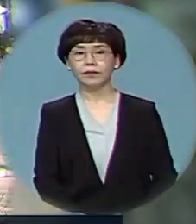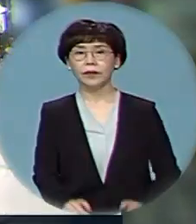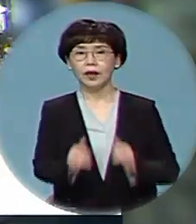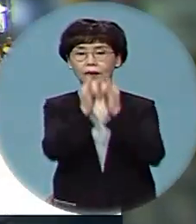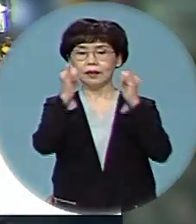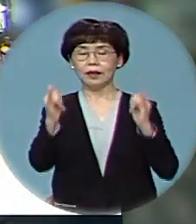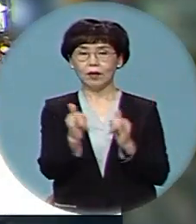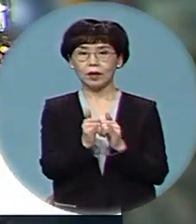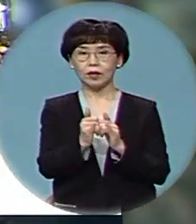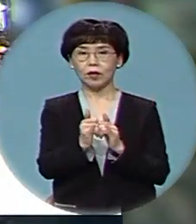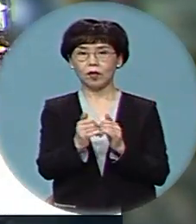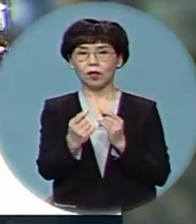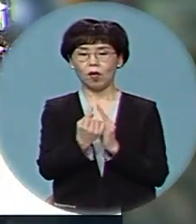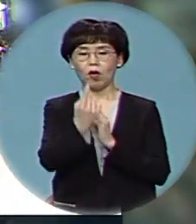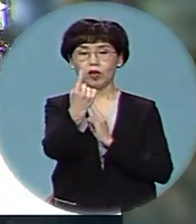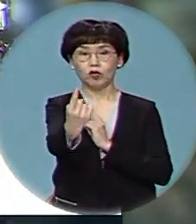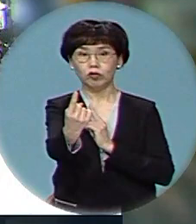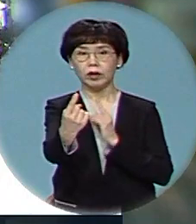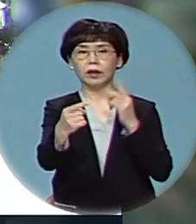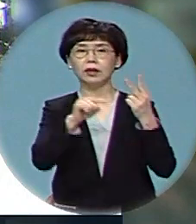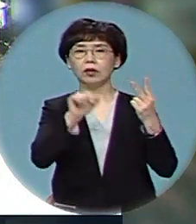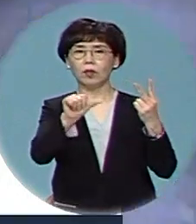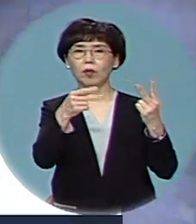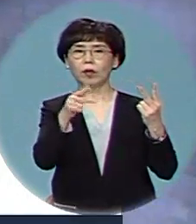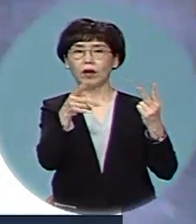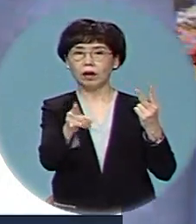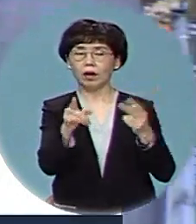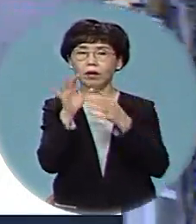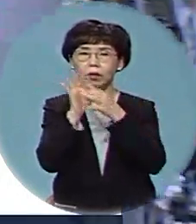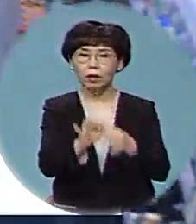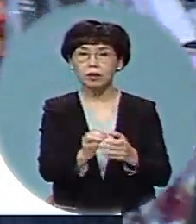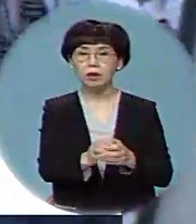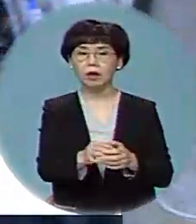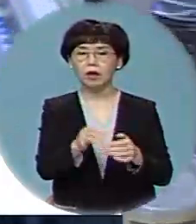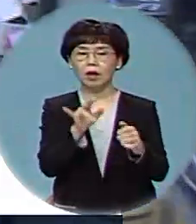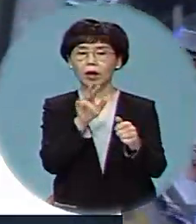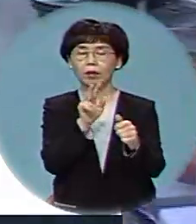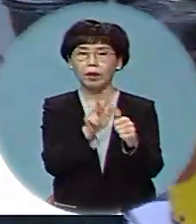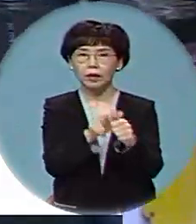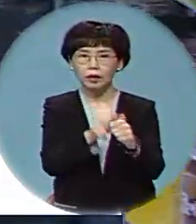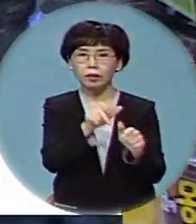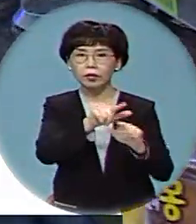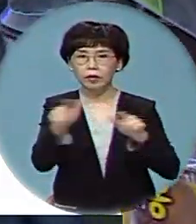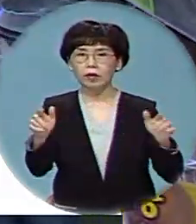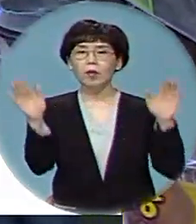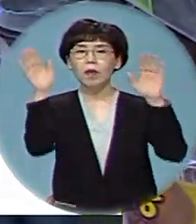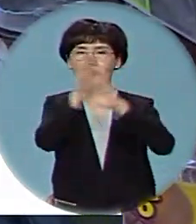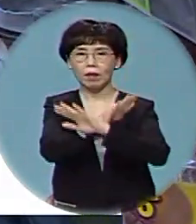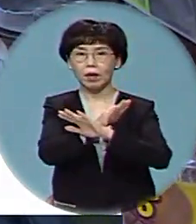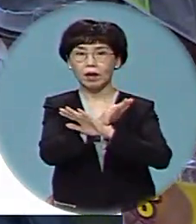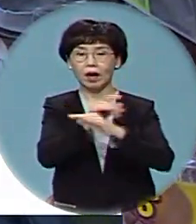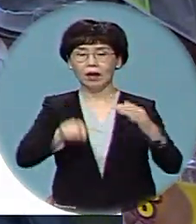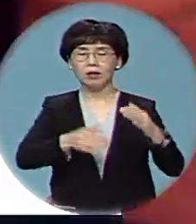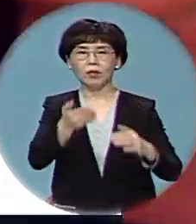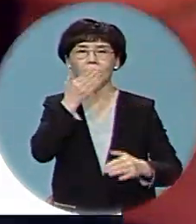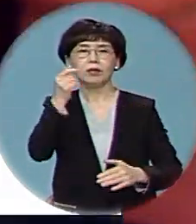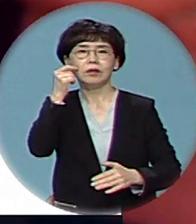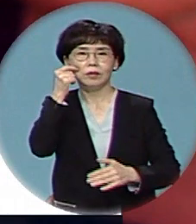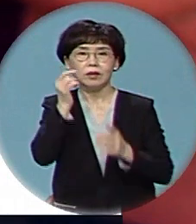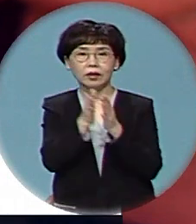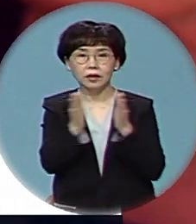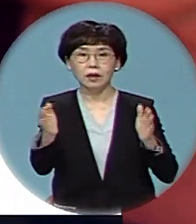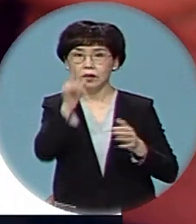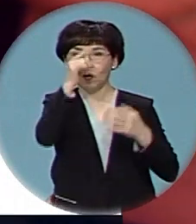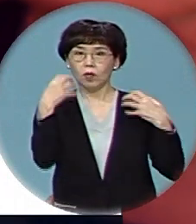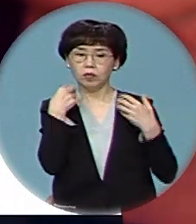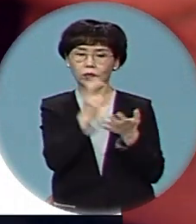사회적 거리두기 2.5단계가 시행되면서 편의점들도 심야 출시 금지 등의 조치에 나섰습니다. GS25, CU 등은 정부